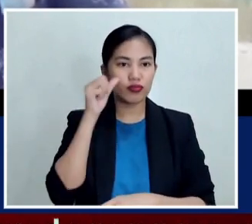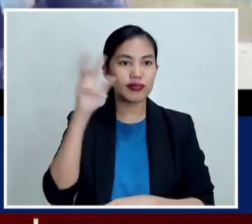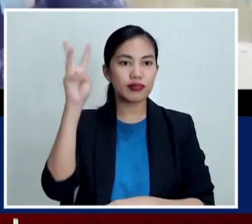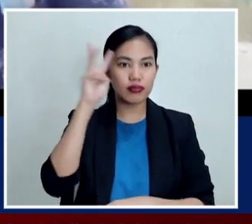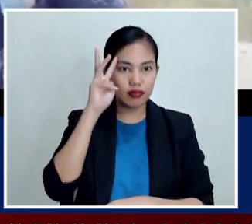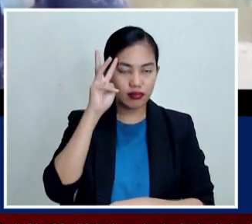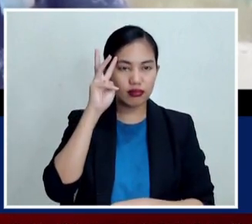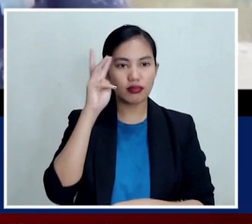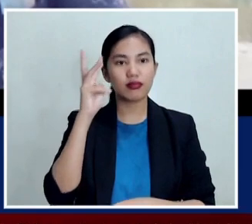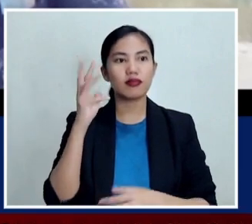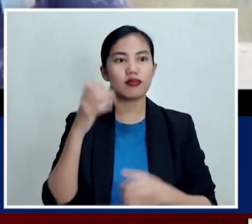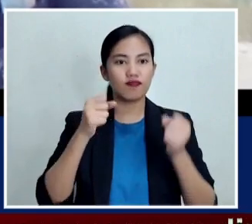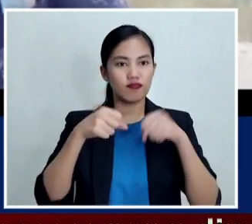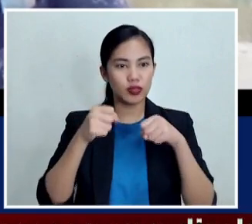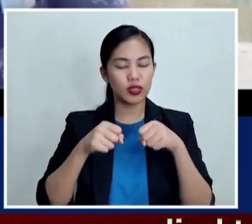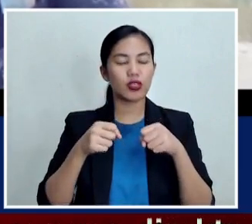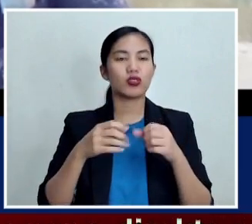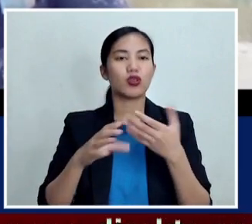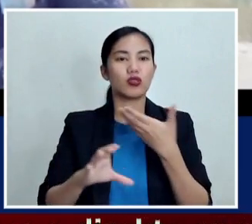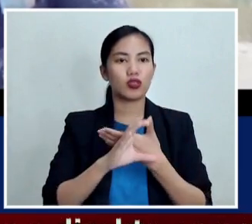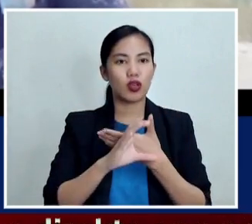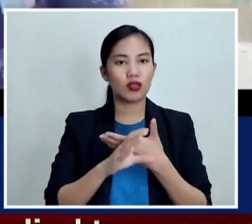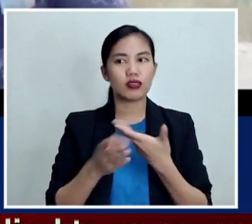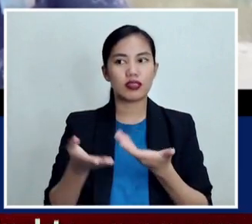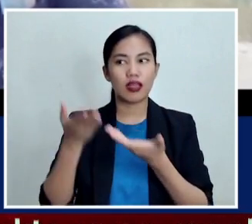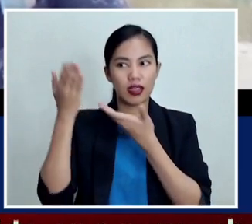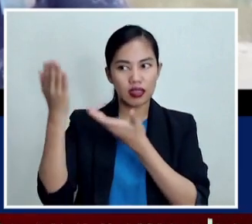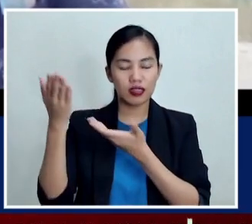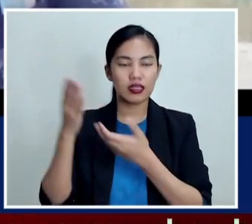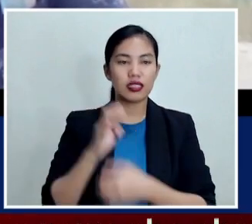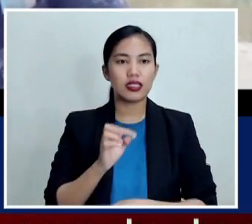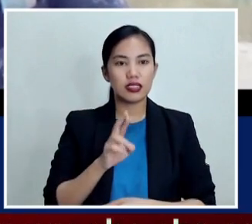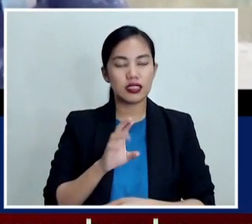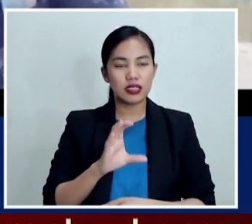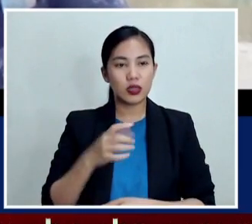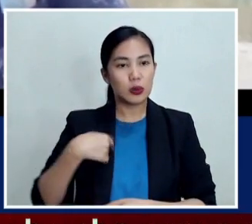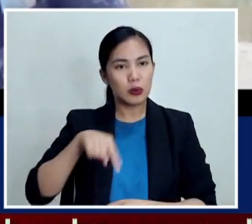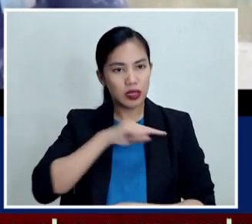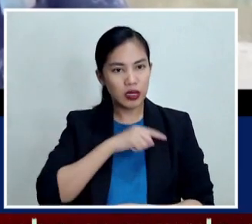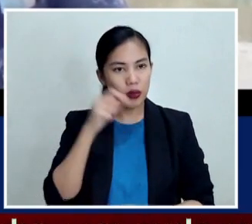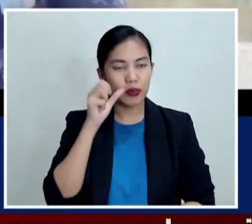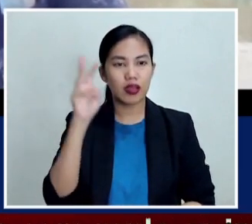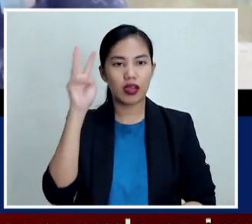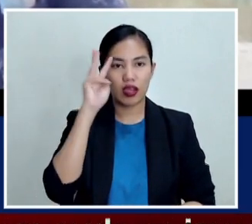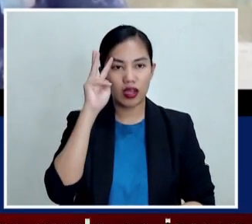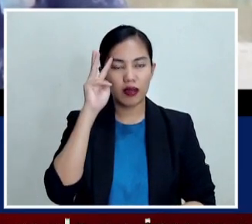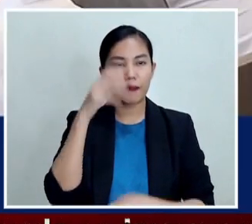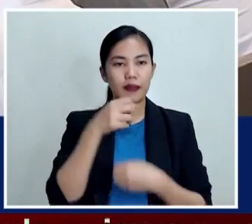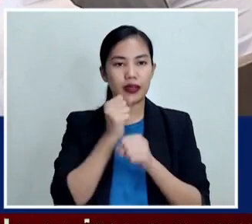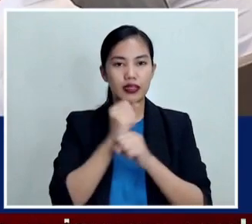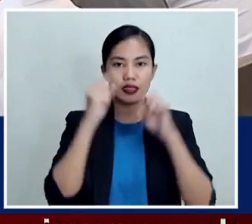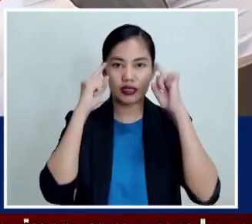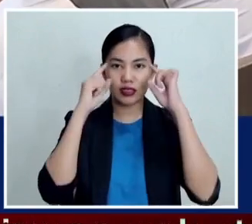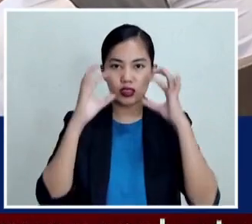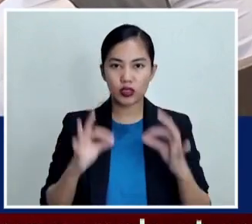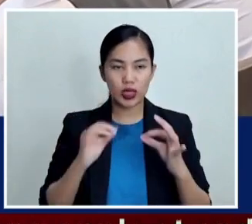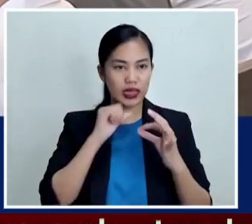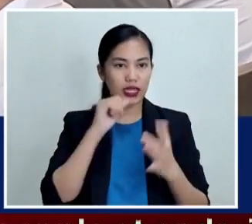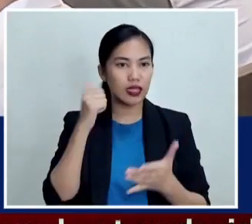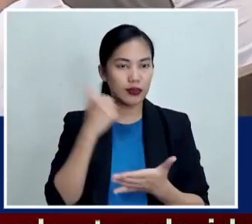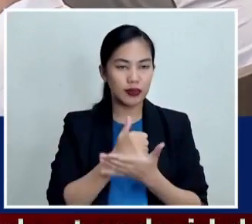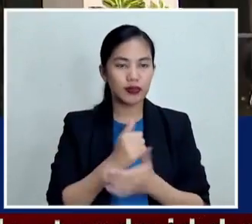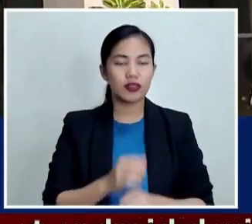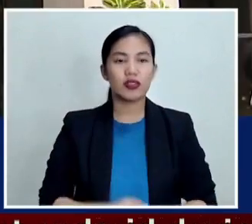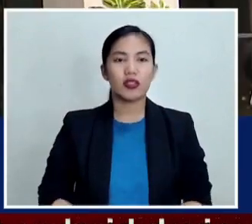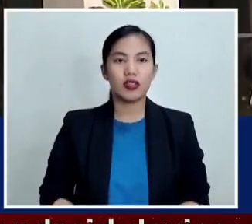ng petisyon kay ERC, mulat din naman kami nung naglabas kami ng desisyon denying. Ibinasura